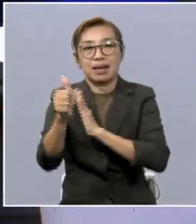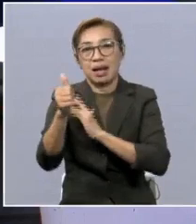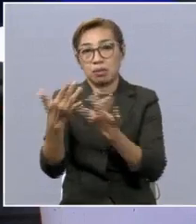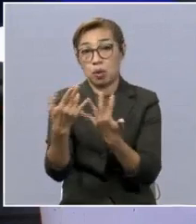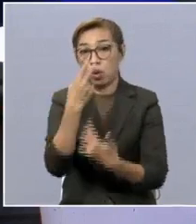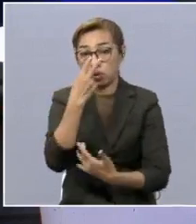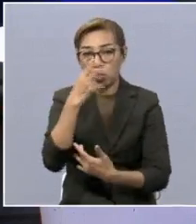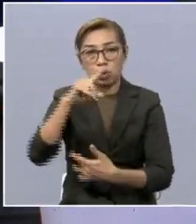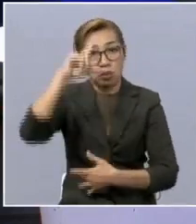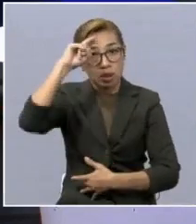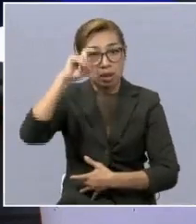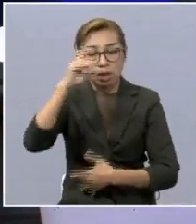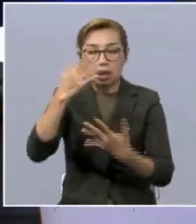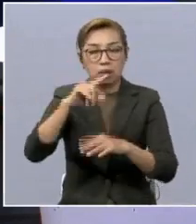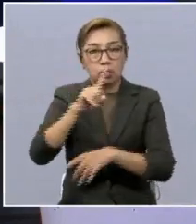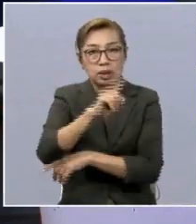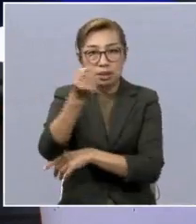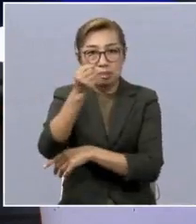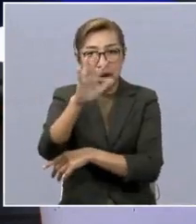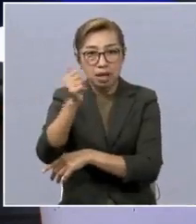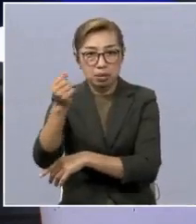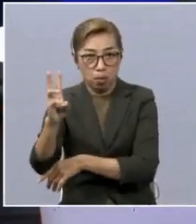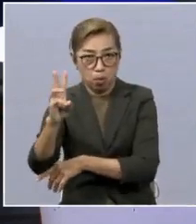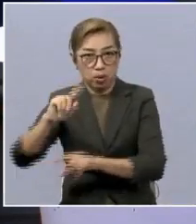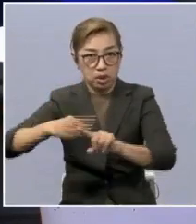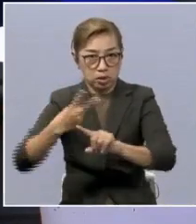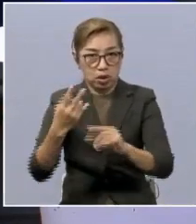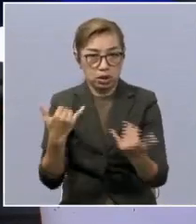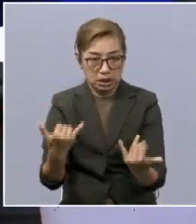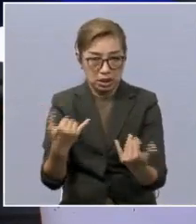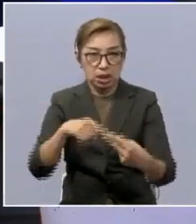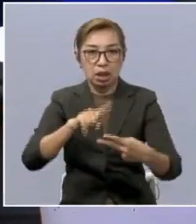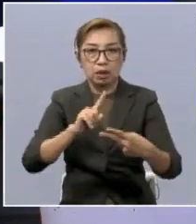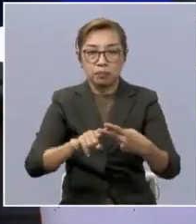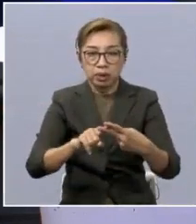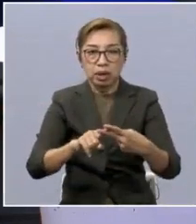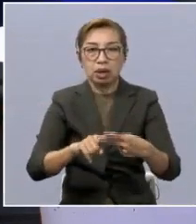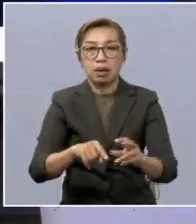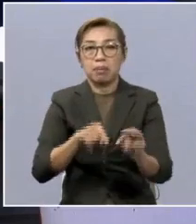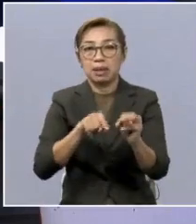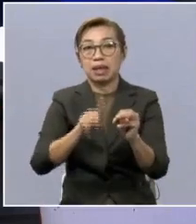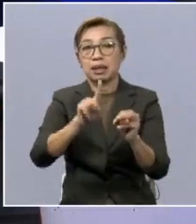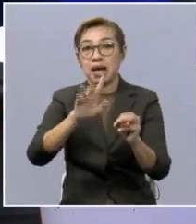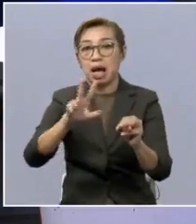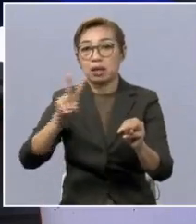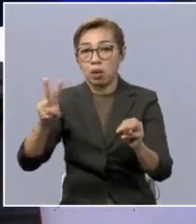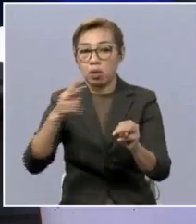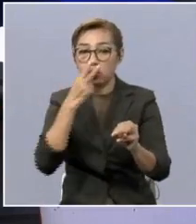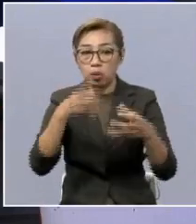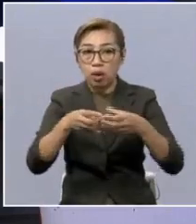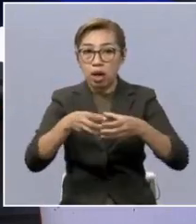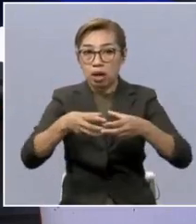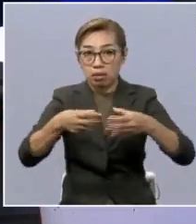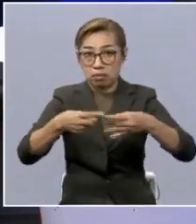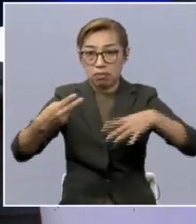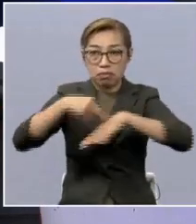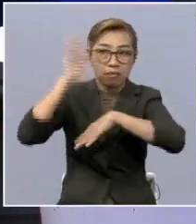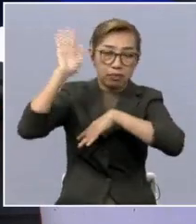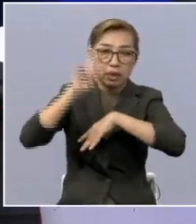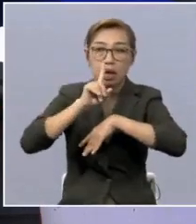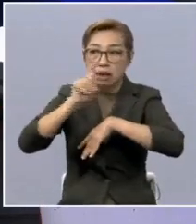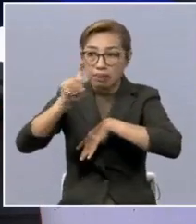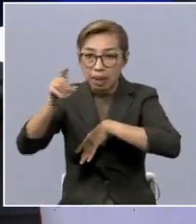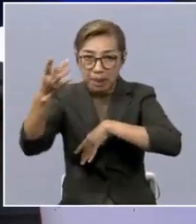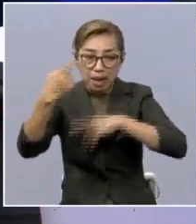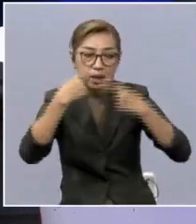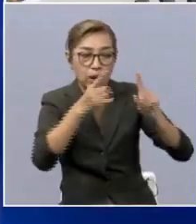กับการเปิดประชุมแล้วก็วาระเร่งด่วนก็คือเรื่องของการอภิปรายตามมาตรา152ที่ว่าเนี่ยนะครับก่อนหน้าเนี่ยทางฝ่